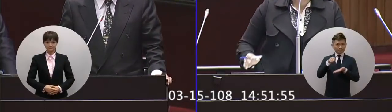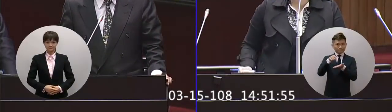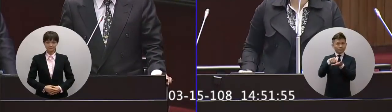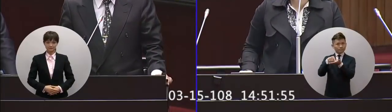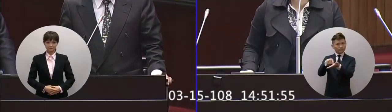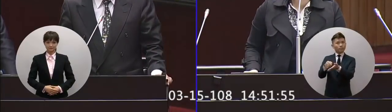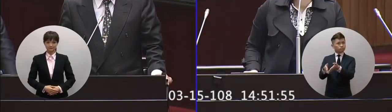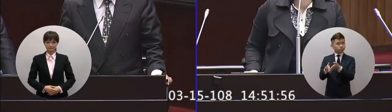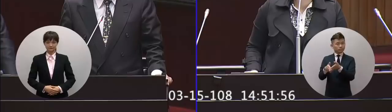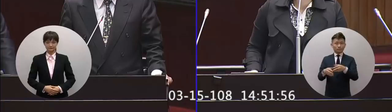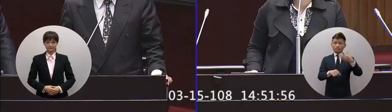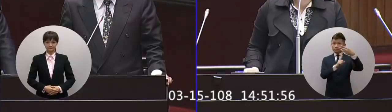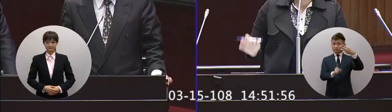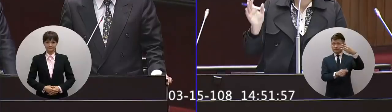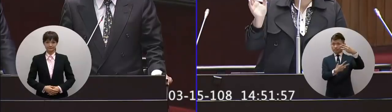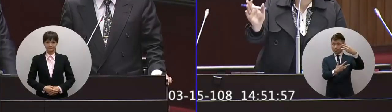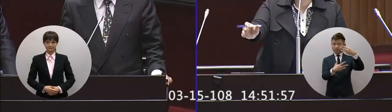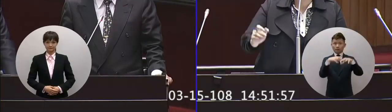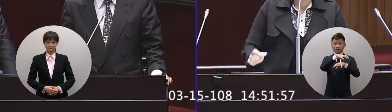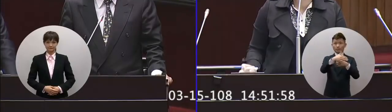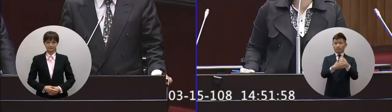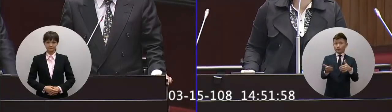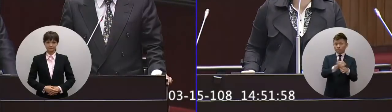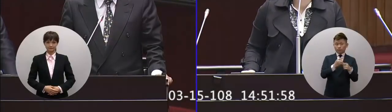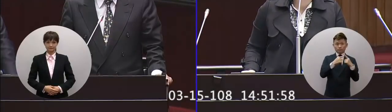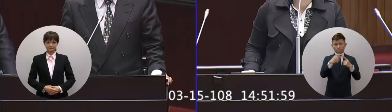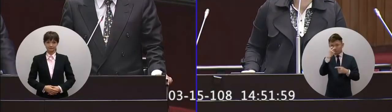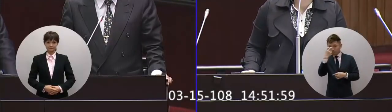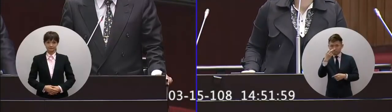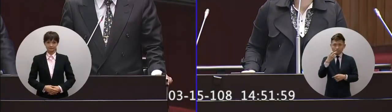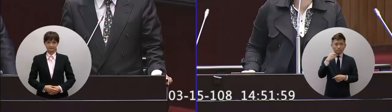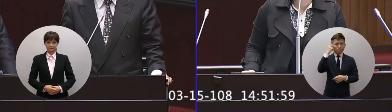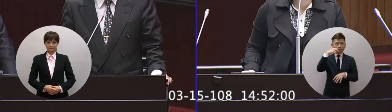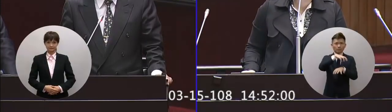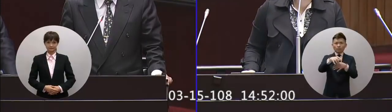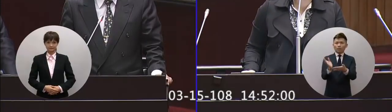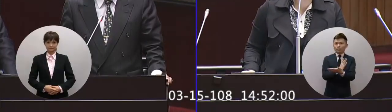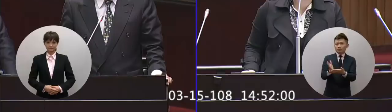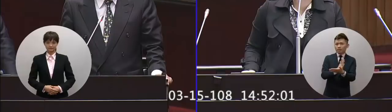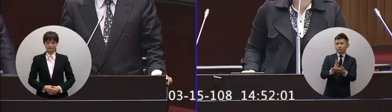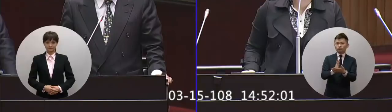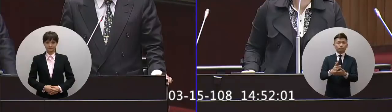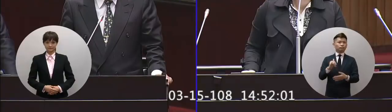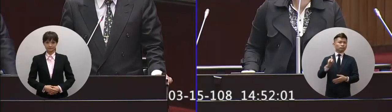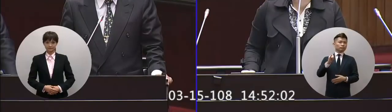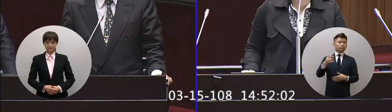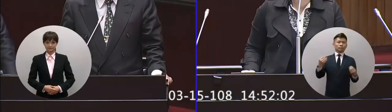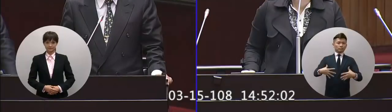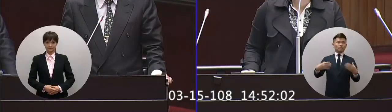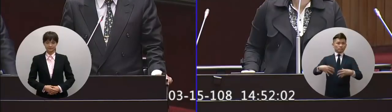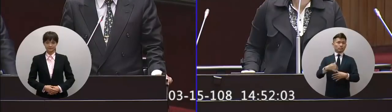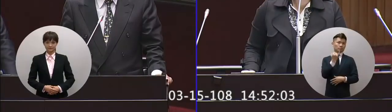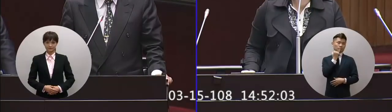这样的要求，3月8号的时候，环保署去会刊，还是认为这个环评没有问题。院